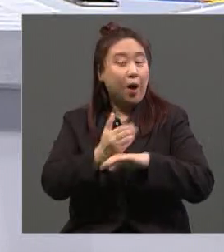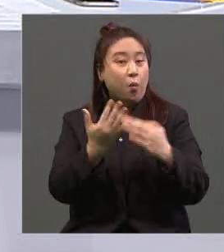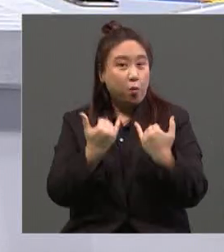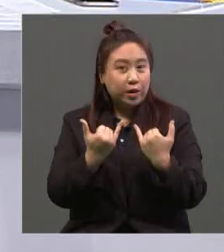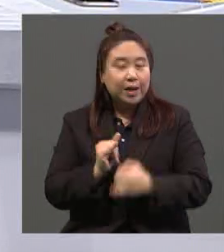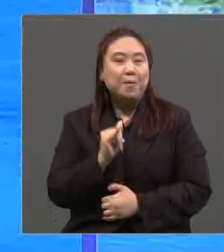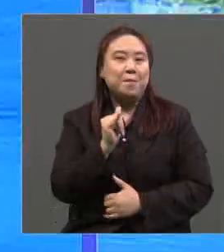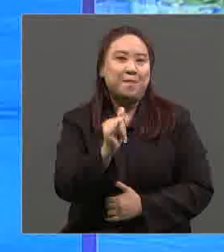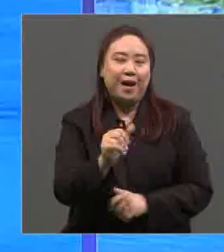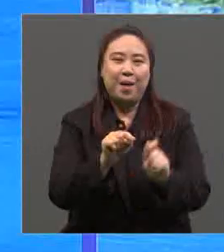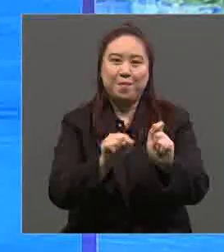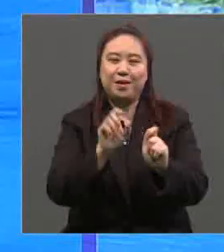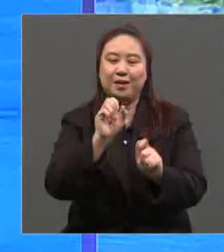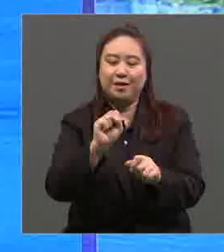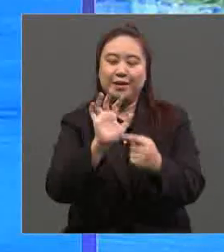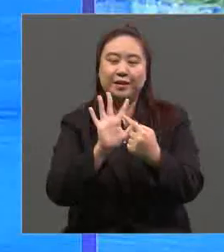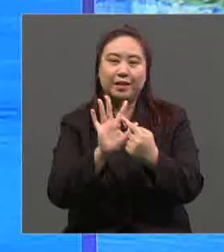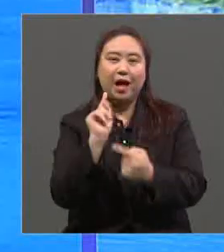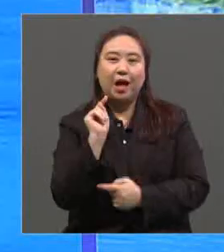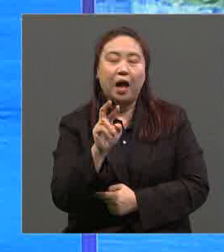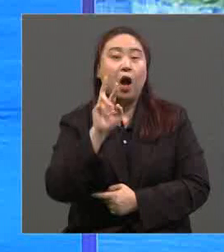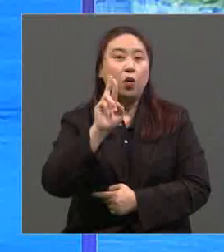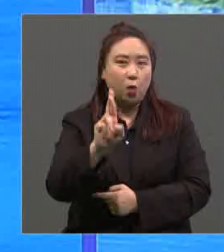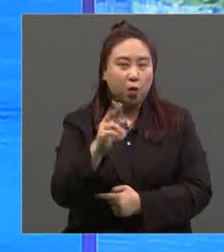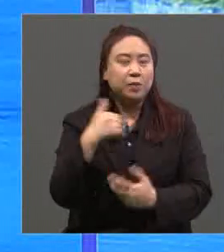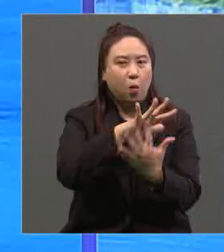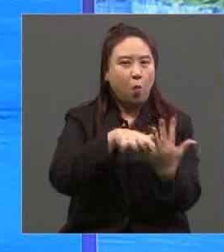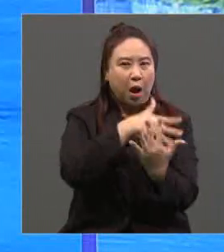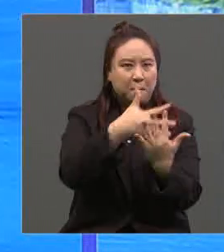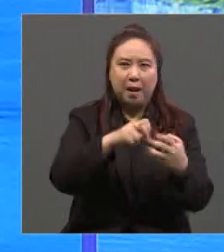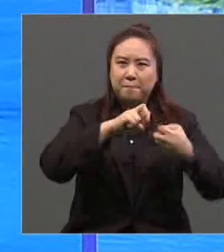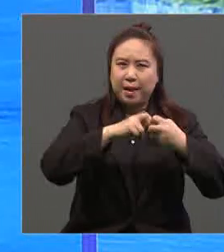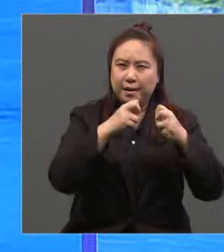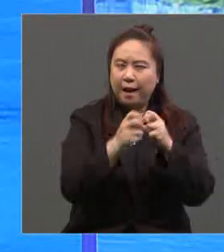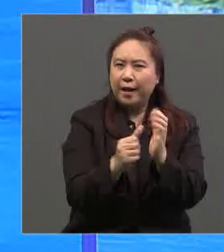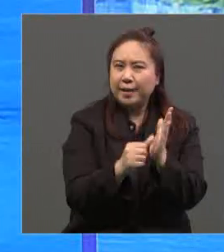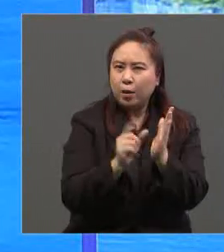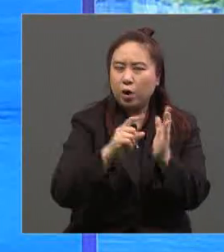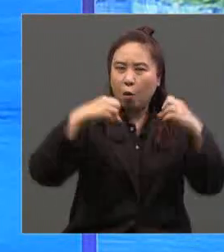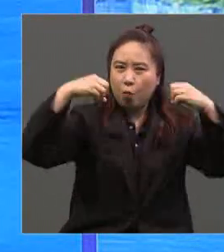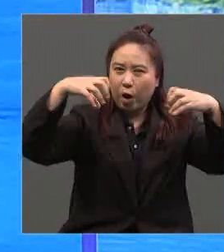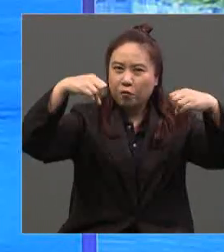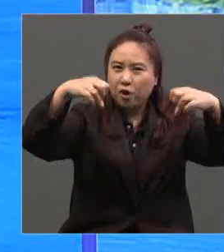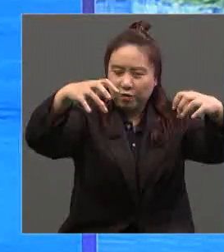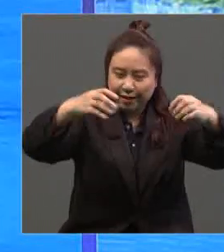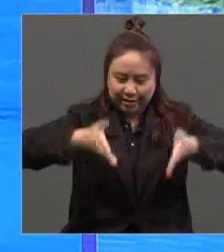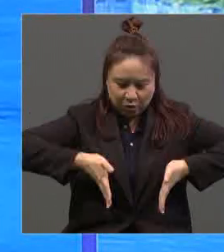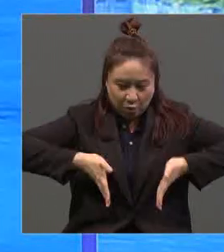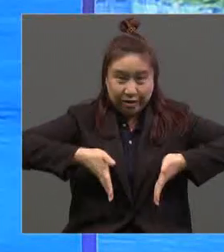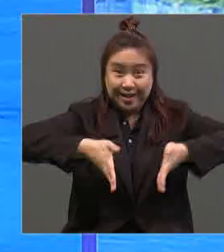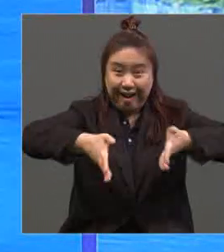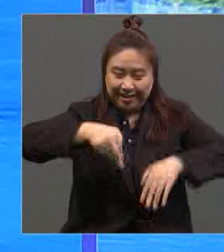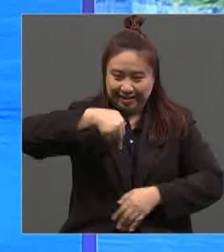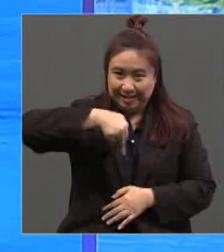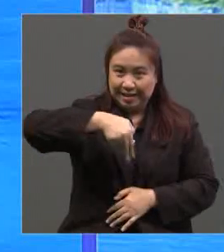ที่ในเขตสาทรนะคะท่านเองก็บอกว่าจะมีการวางแผนเร่งแก้ไขปัญหาเรื่องของไฟฟ้าให้แสงสว่างทางเดินเท้าแล้ว